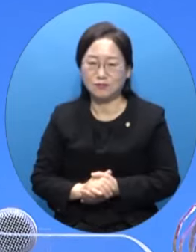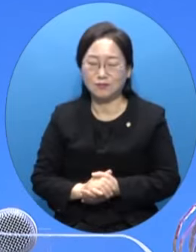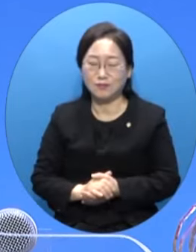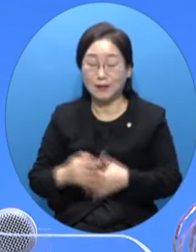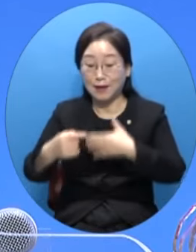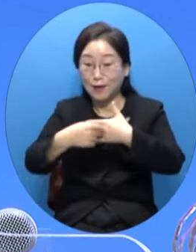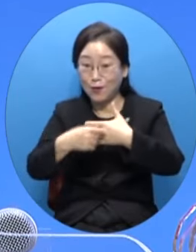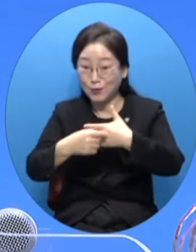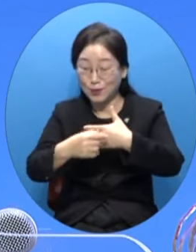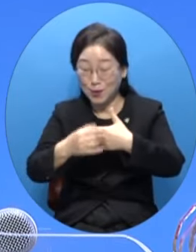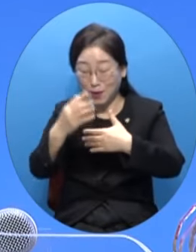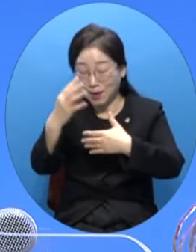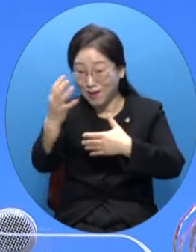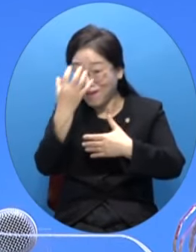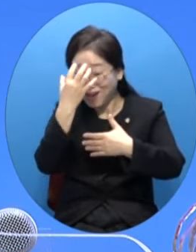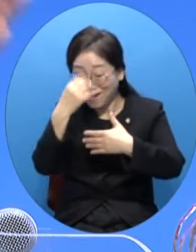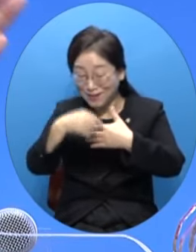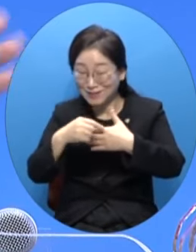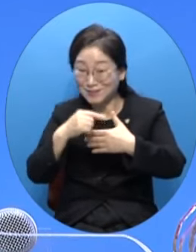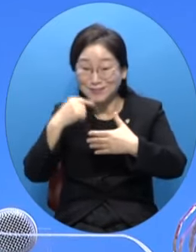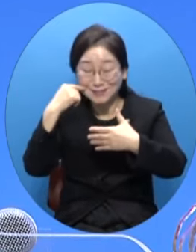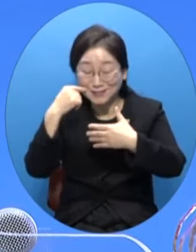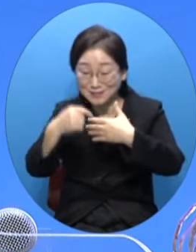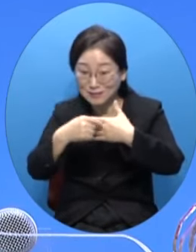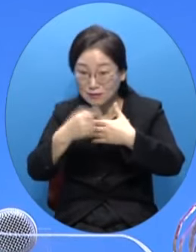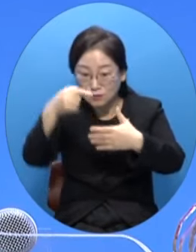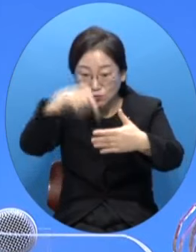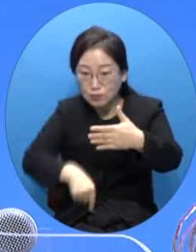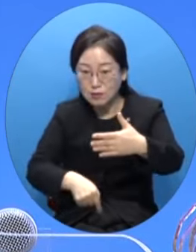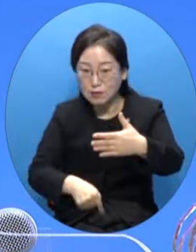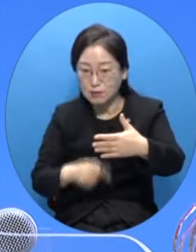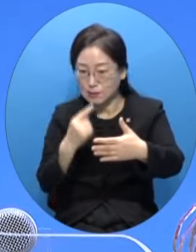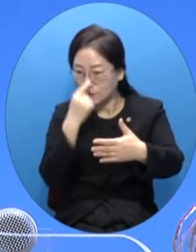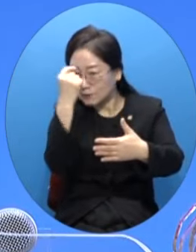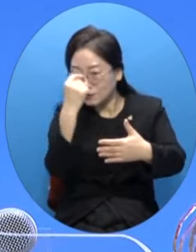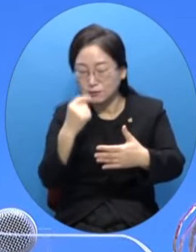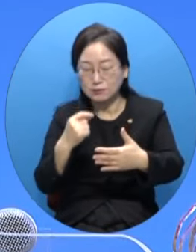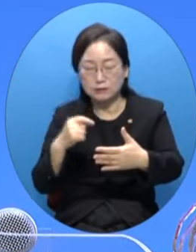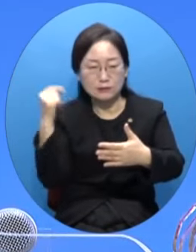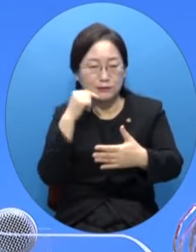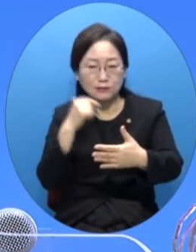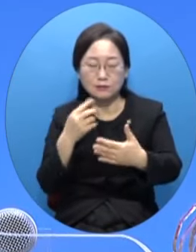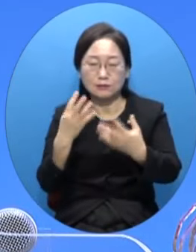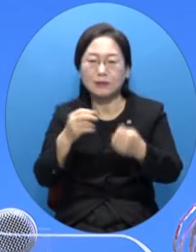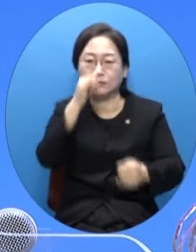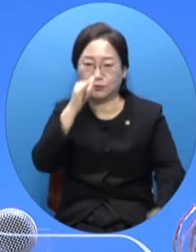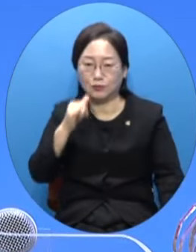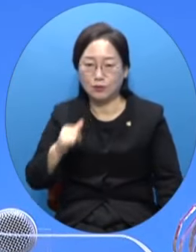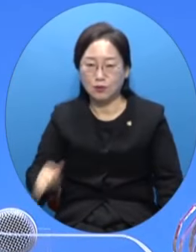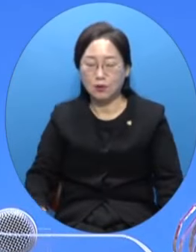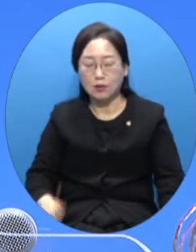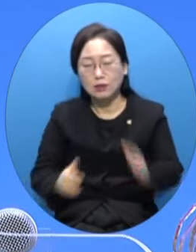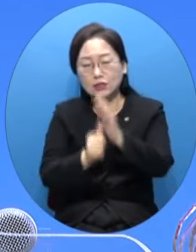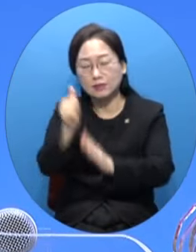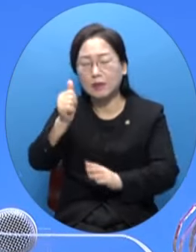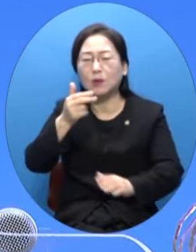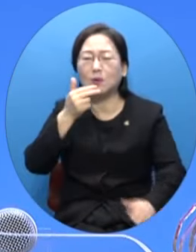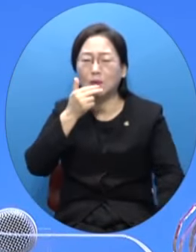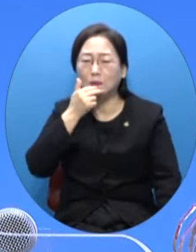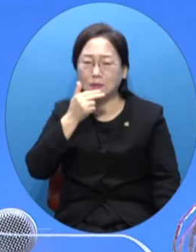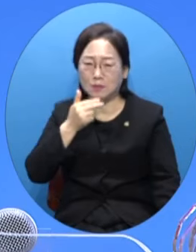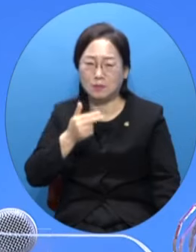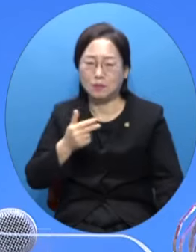겉으로는 우리가 다 가면을 쓰고 있지만 실제로 가시덤불입니다. 무엇 하나 희망이 없는 존재입니다. 어쩌다 이 같은 존재가